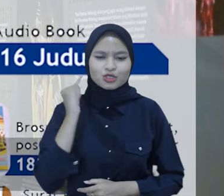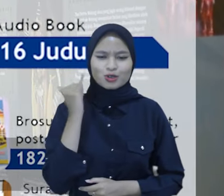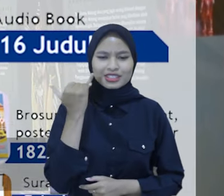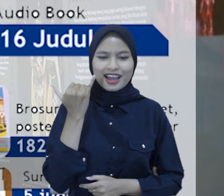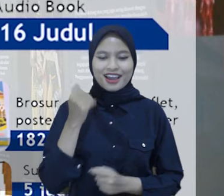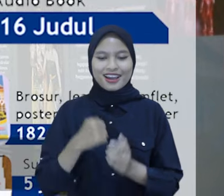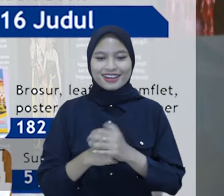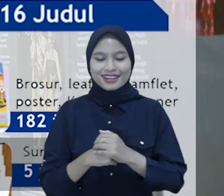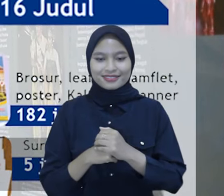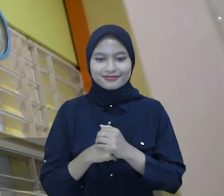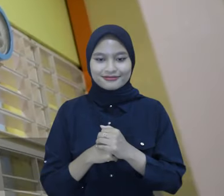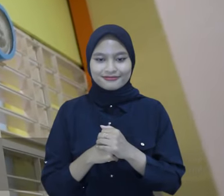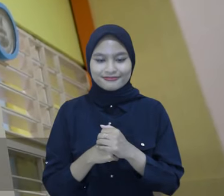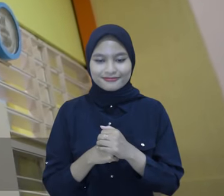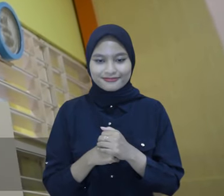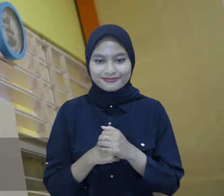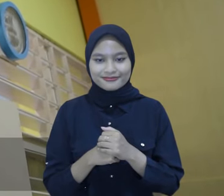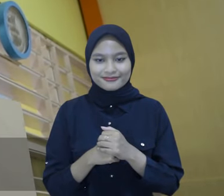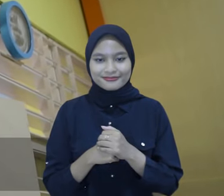Istimewa Yogyakarta.